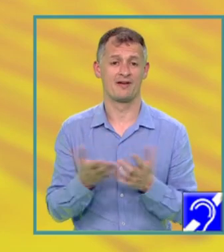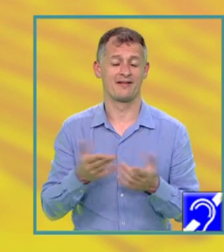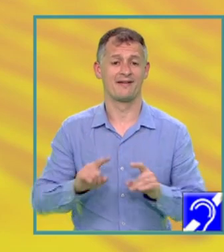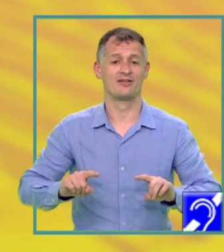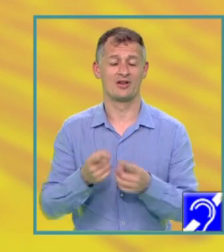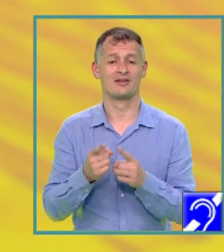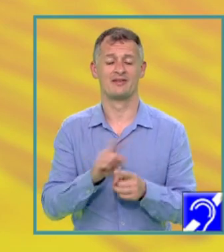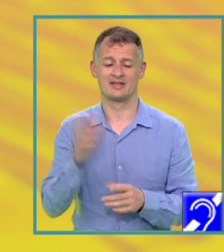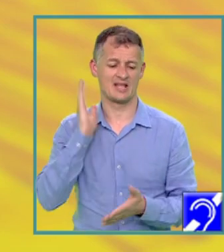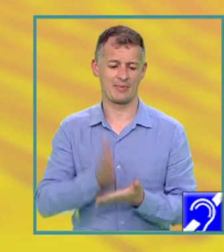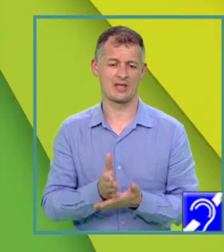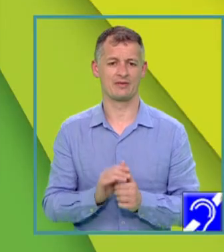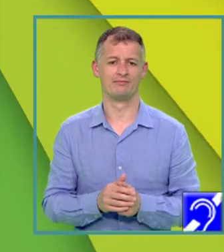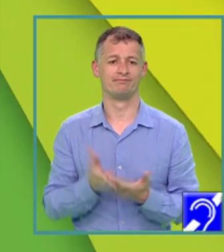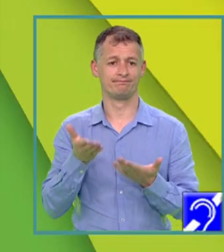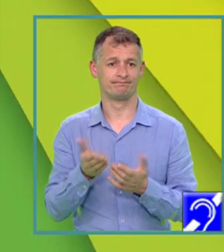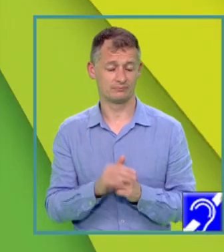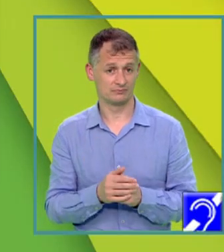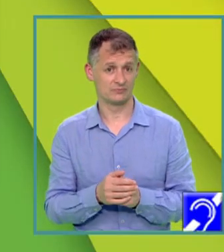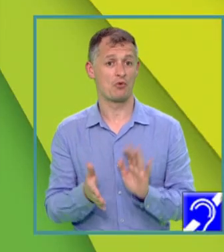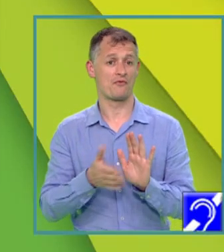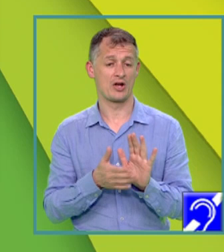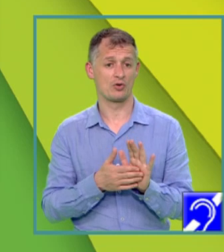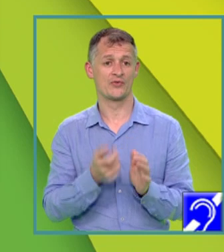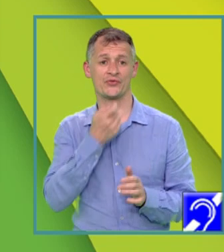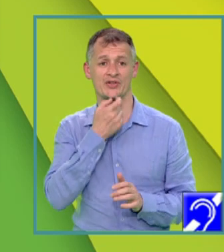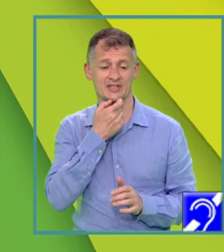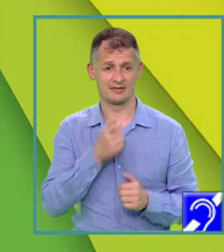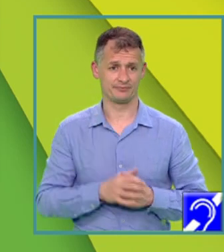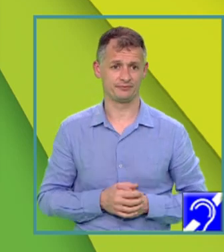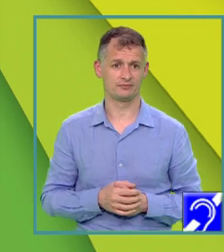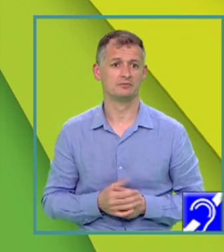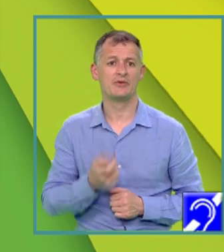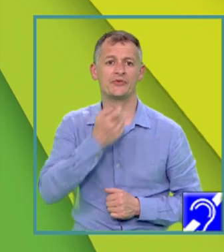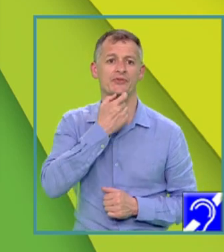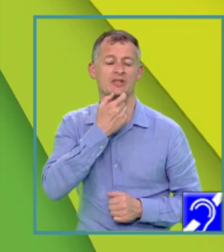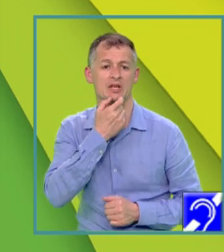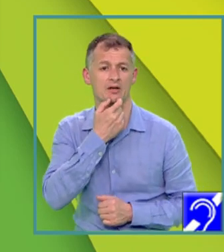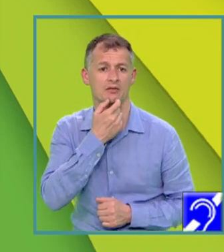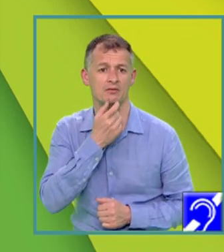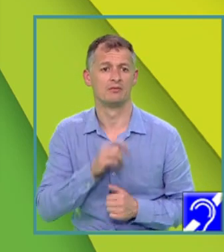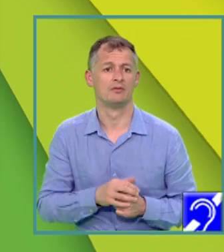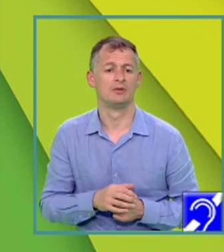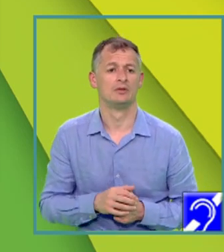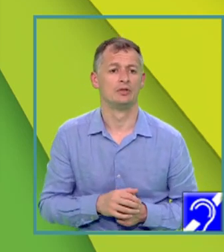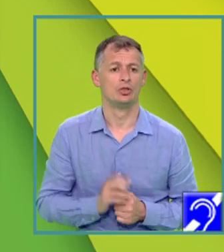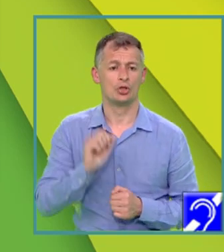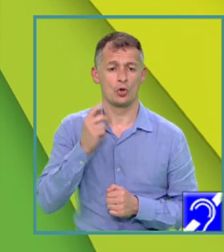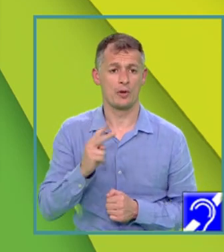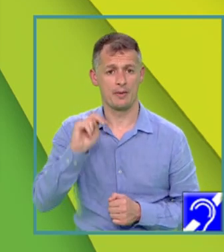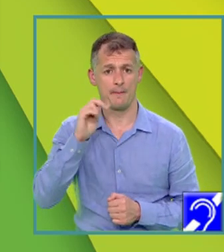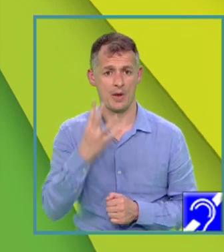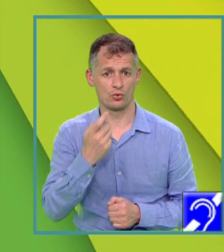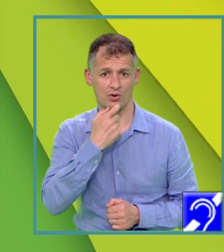generează instabilitate. Iată, un factor ar fi vârsta. Vârsta ideală ar fi de 2-4 ani,